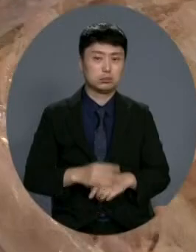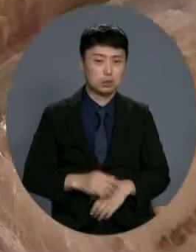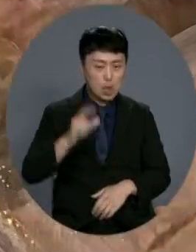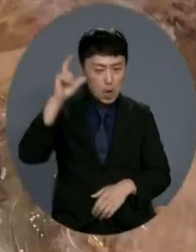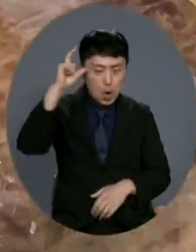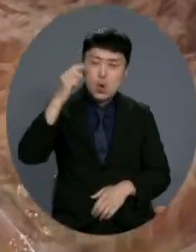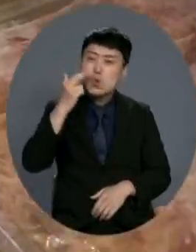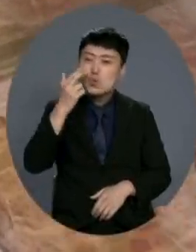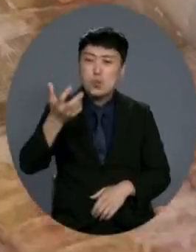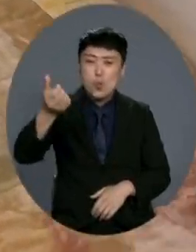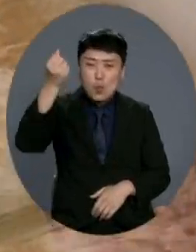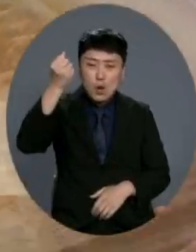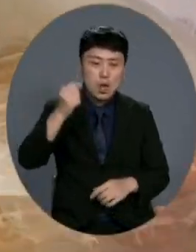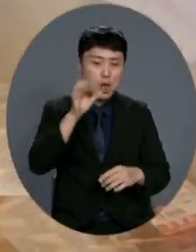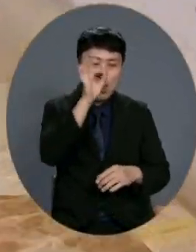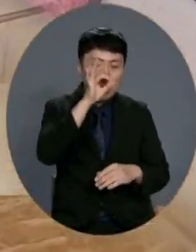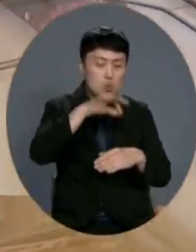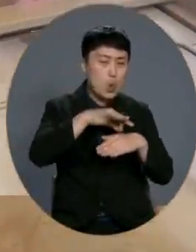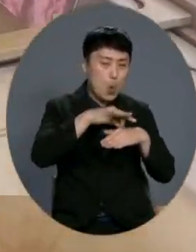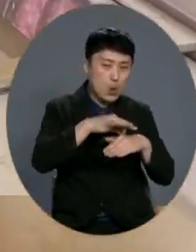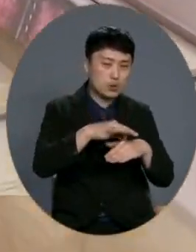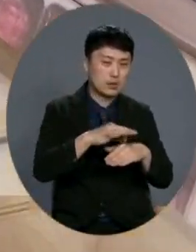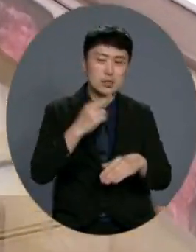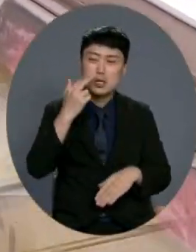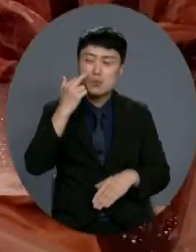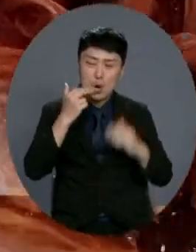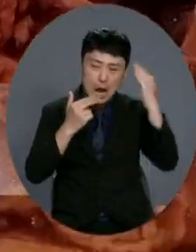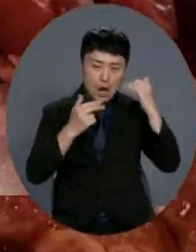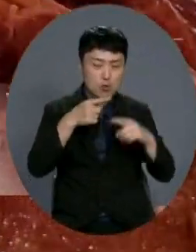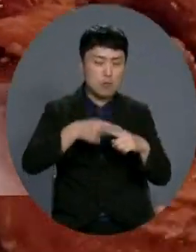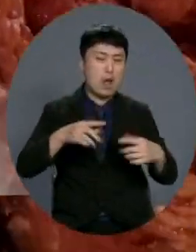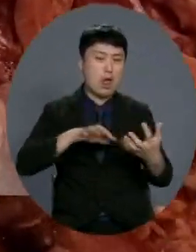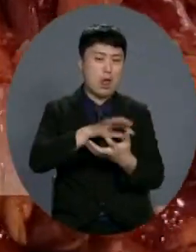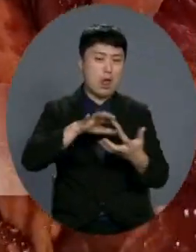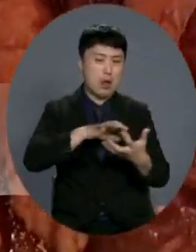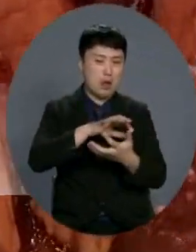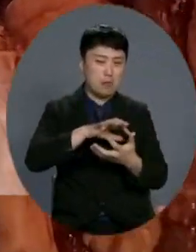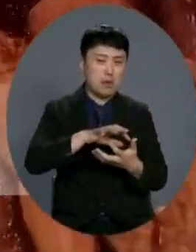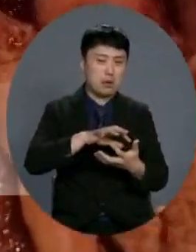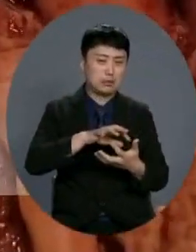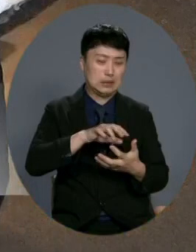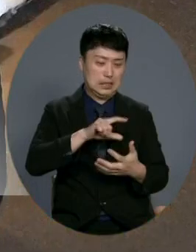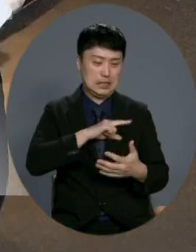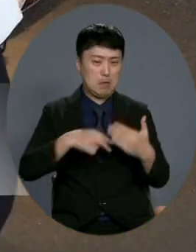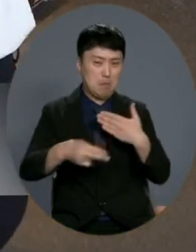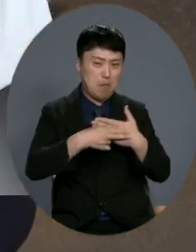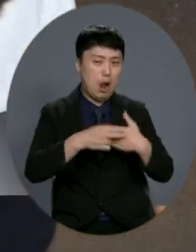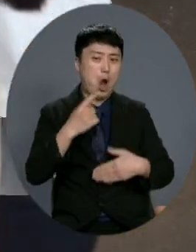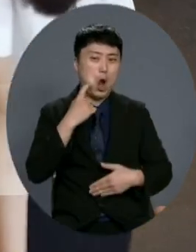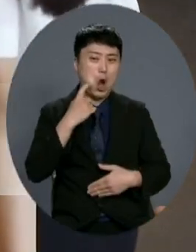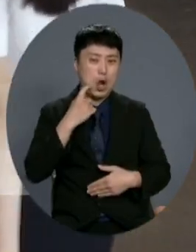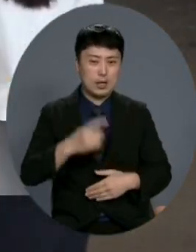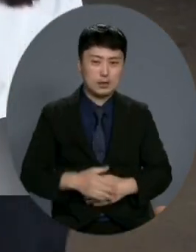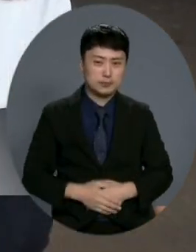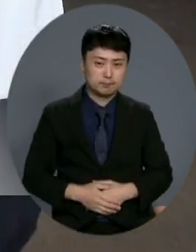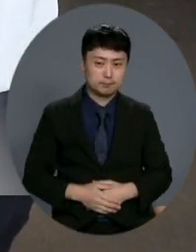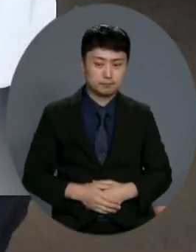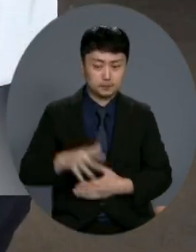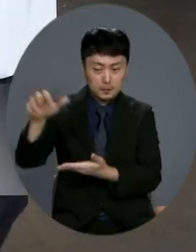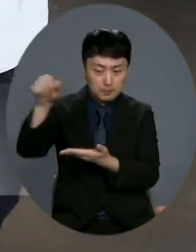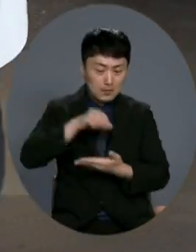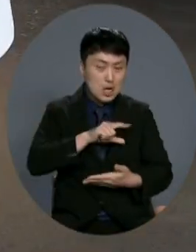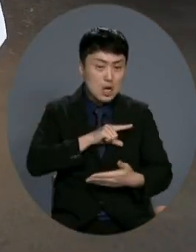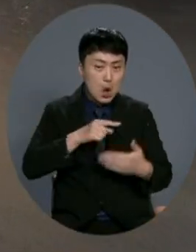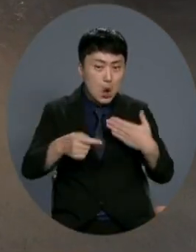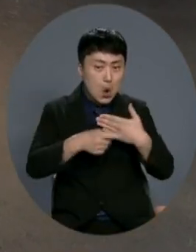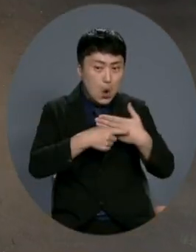소고기는 미국산, 돼지고기는 미국산과 국내산을 섞고도 국내산으로 판매한 겁니다. 능이버섯은 원산지 표시가